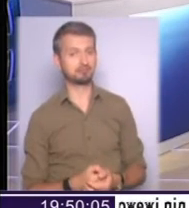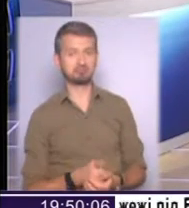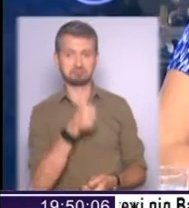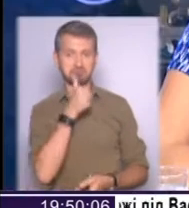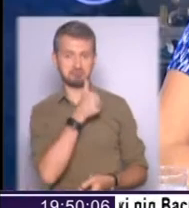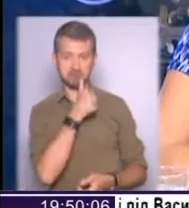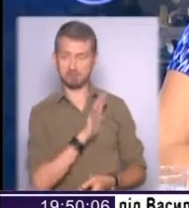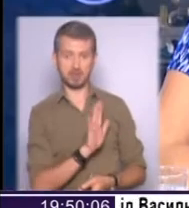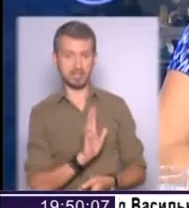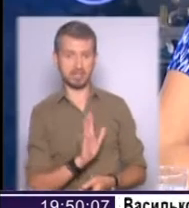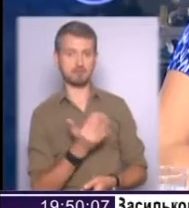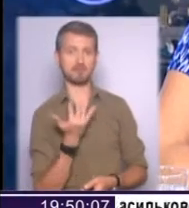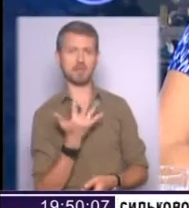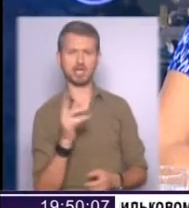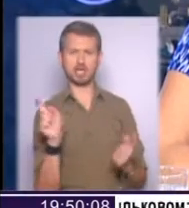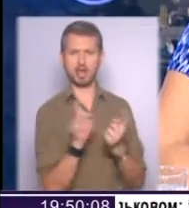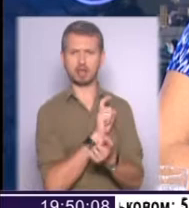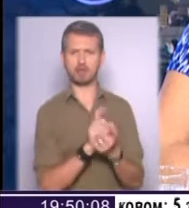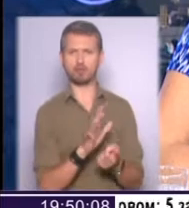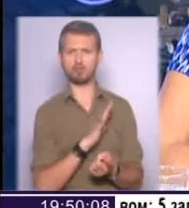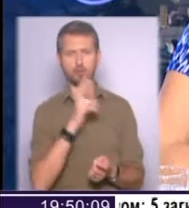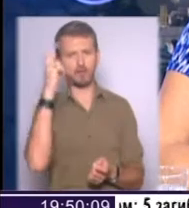секрет, скільки скандалів відбулося